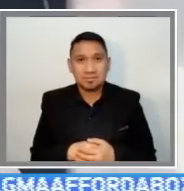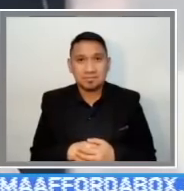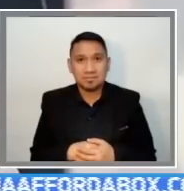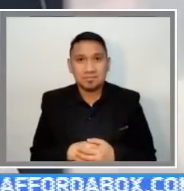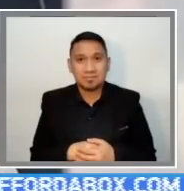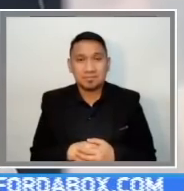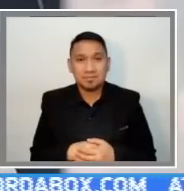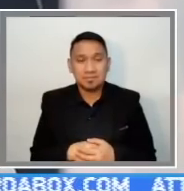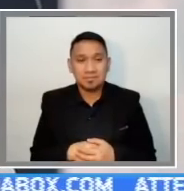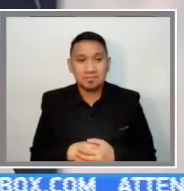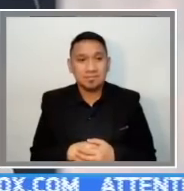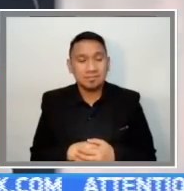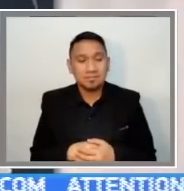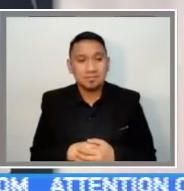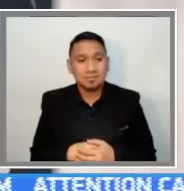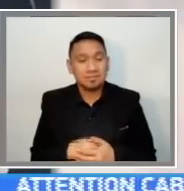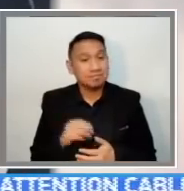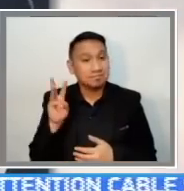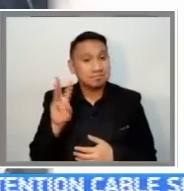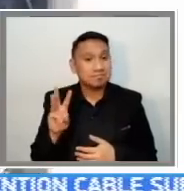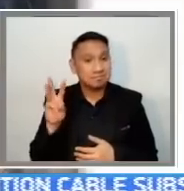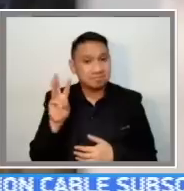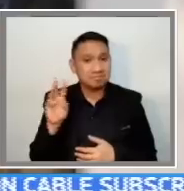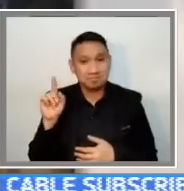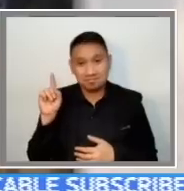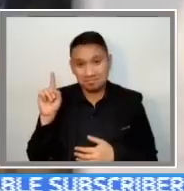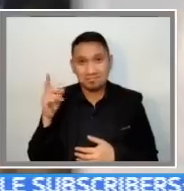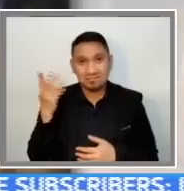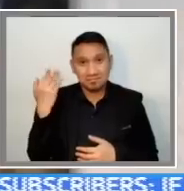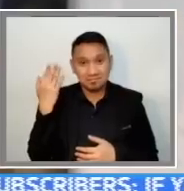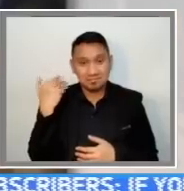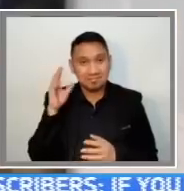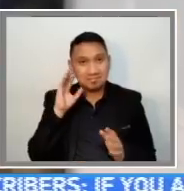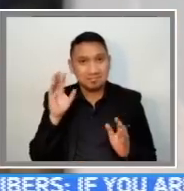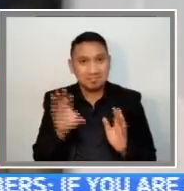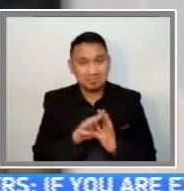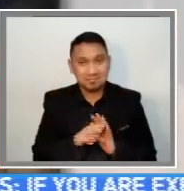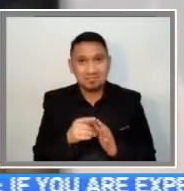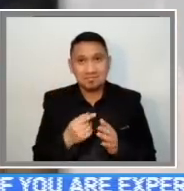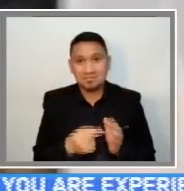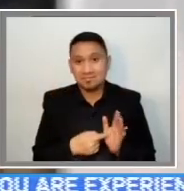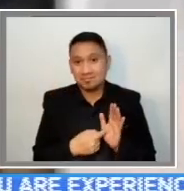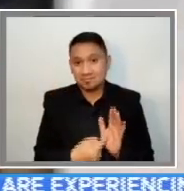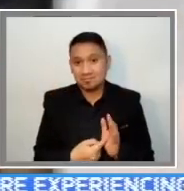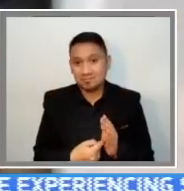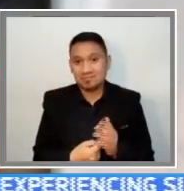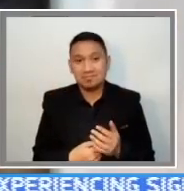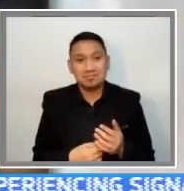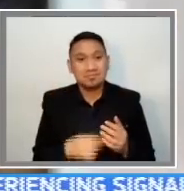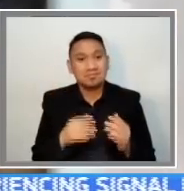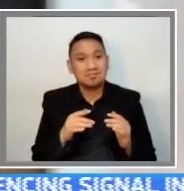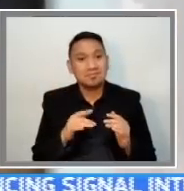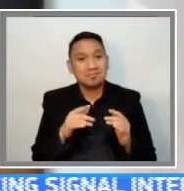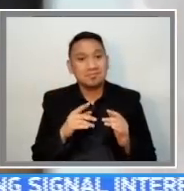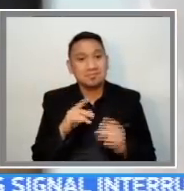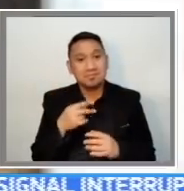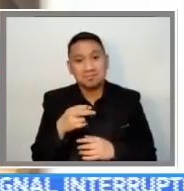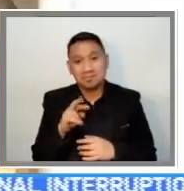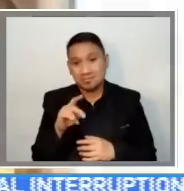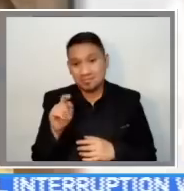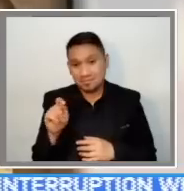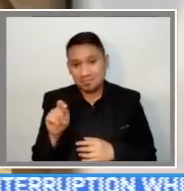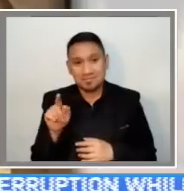Way back Wednesday, ang field sa ibinahaging larawan ni Kapuso fashion icon Heart Evangelista sa reunion kasama ilan niyang kaibigan sa